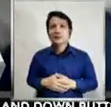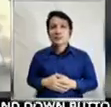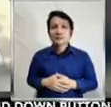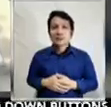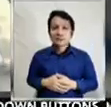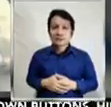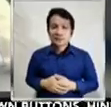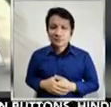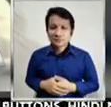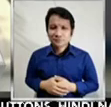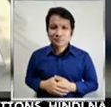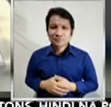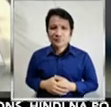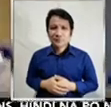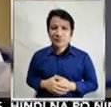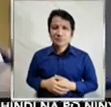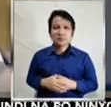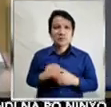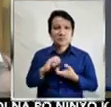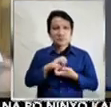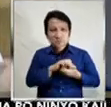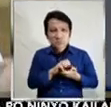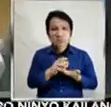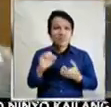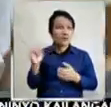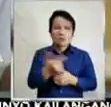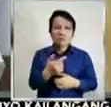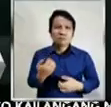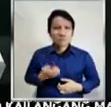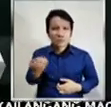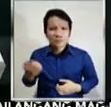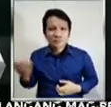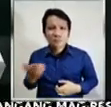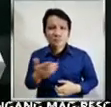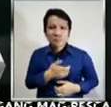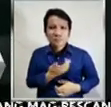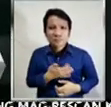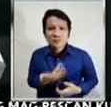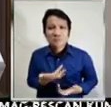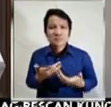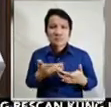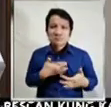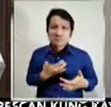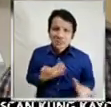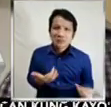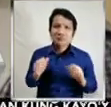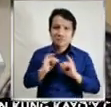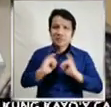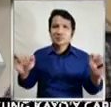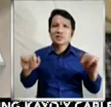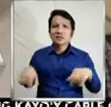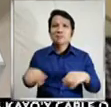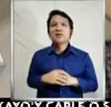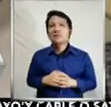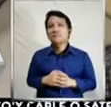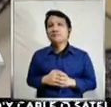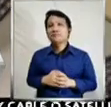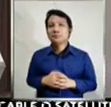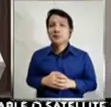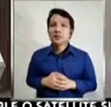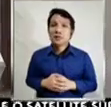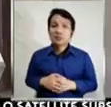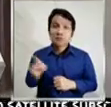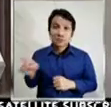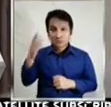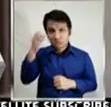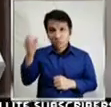grieve. Lahat ng emosyon na pwede natin pagdaanan, yung walang pinagkaiba sa atin. Memorable kay Tom ang International Emmy